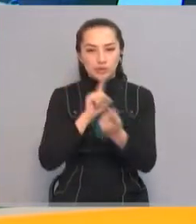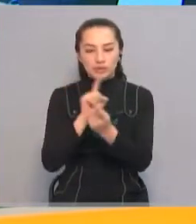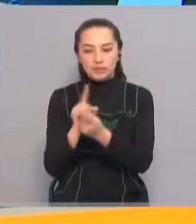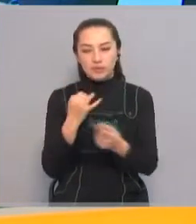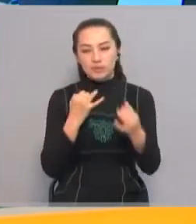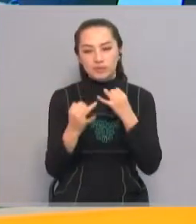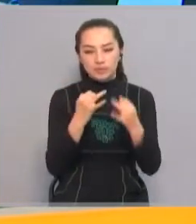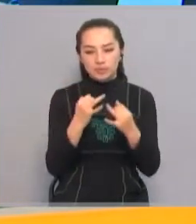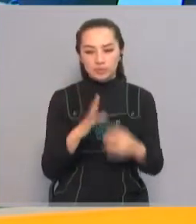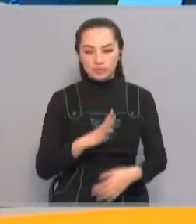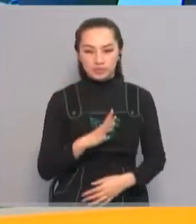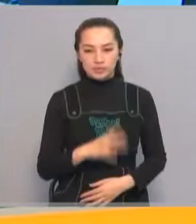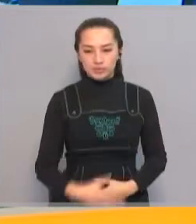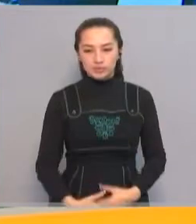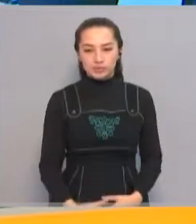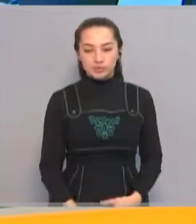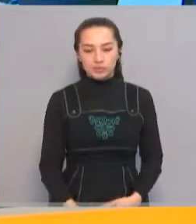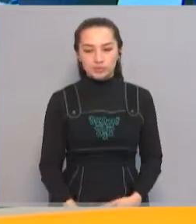Әсәлі сұхбатта келесі сюжеттен көрейік.